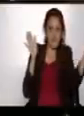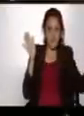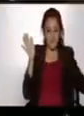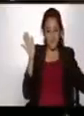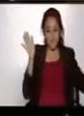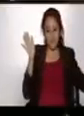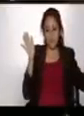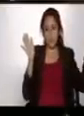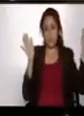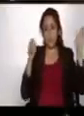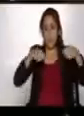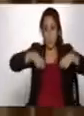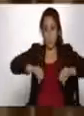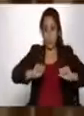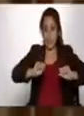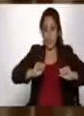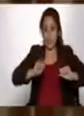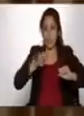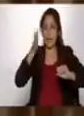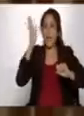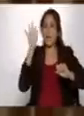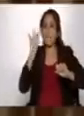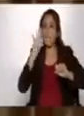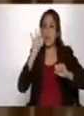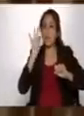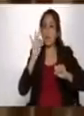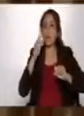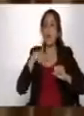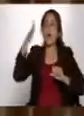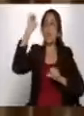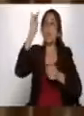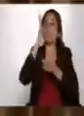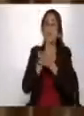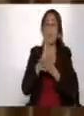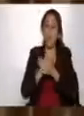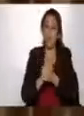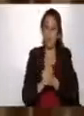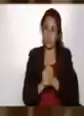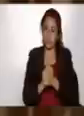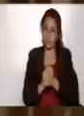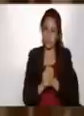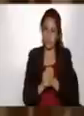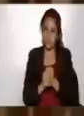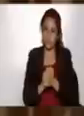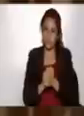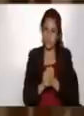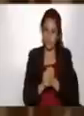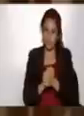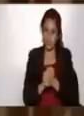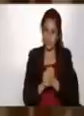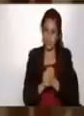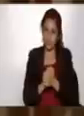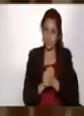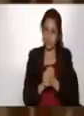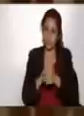التاني، ركب ورا واحد الموتوسيكل وقال له انت رايح فين يا تسوق؟ قال له ده انا رايح عند عادل في قطارس، هود له شويه برنجان وحاجات من دي. قال له خلاص ماشي. بقول لك